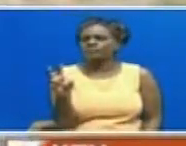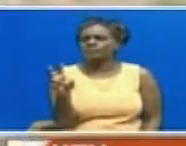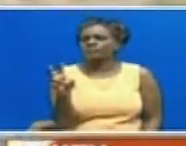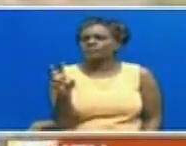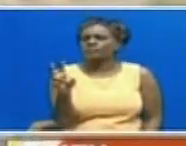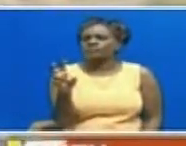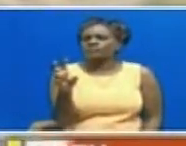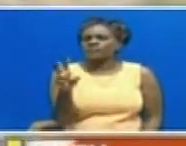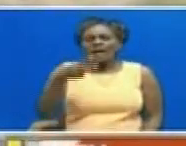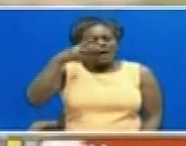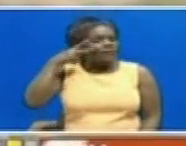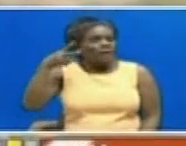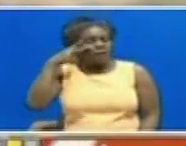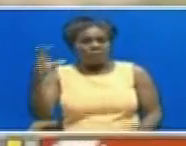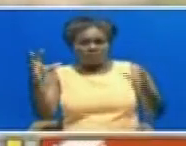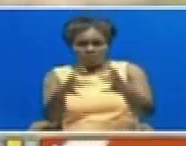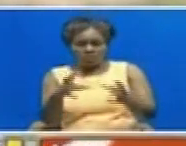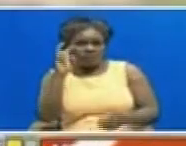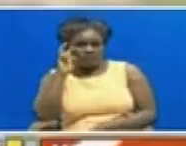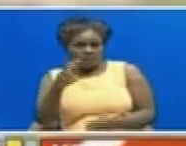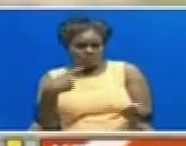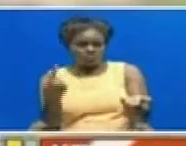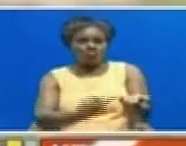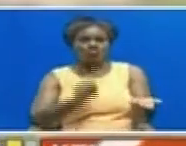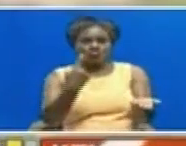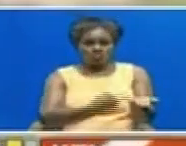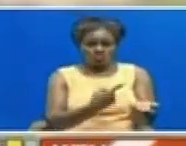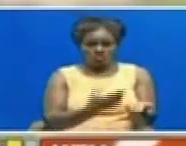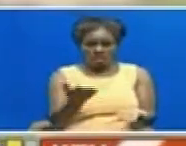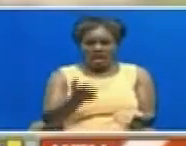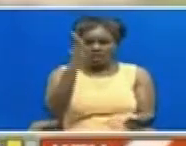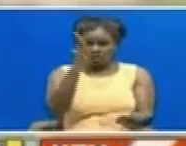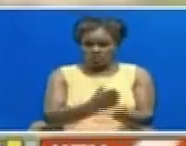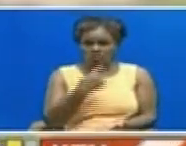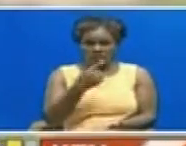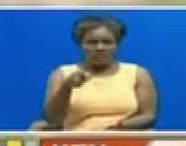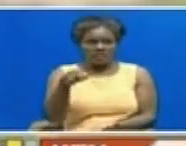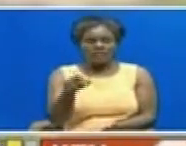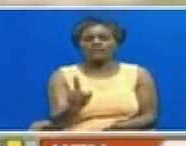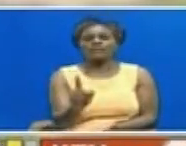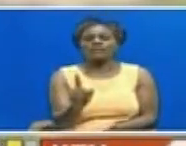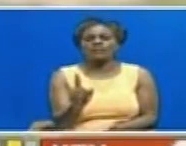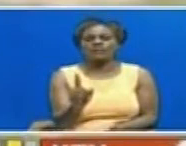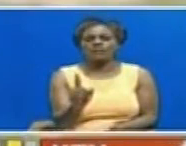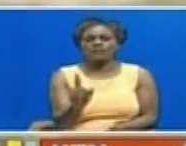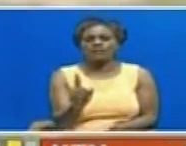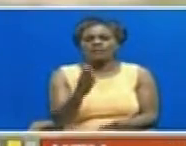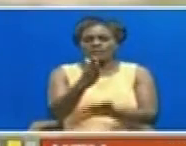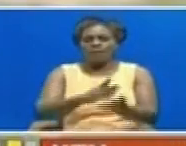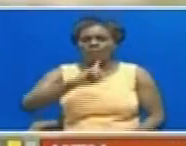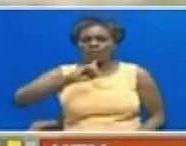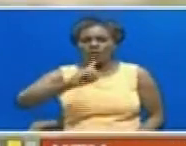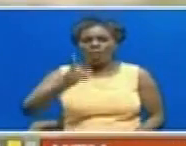the casualties on the Al-Shabaab side, where you see some whites, certainly those will tell you that these were real, some of the